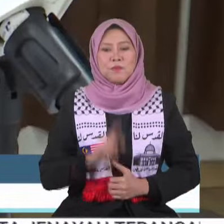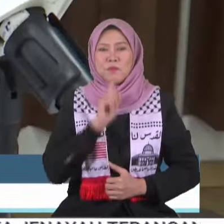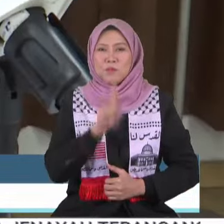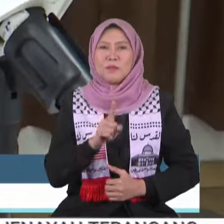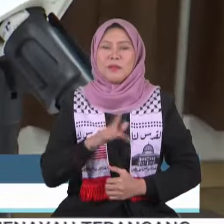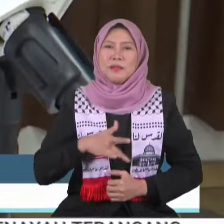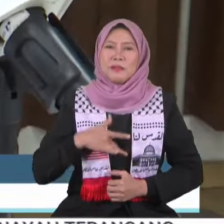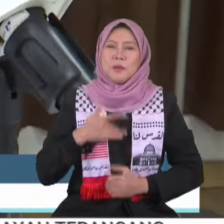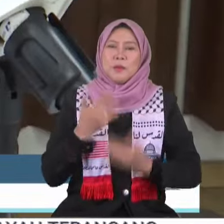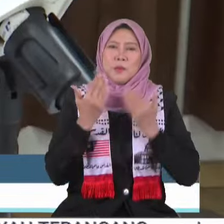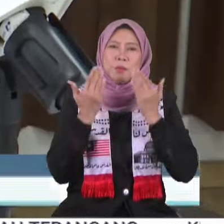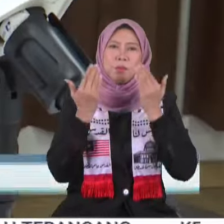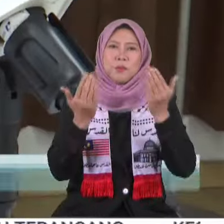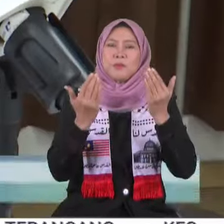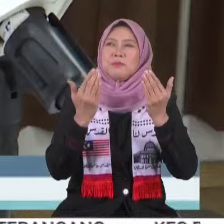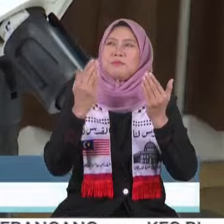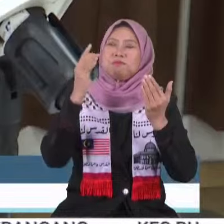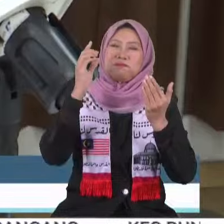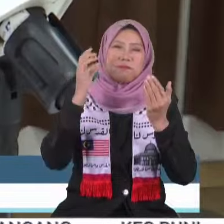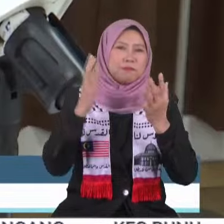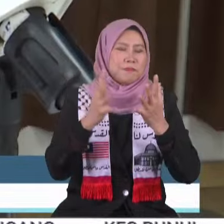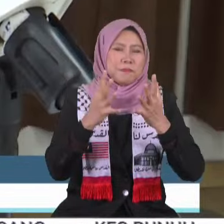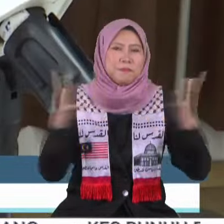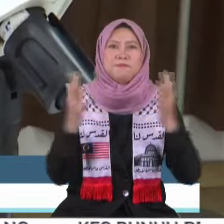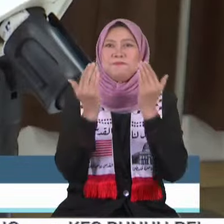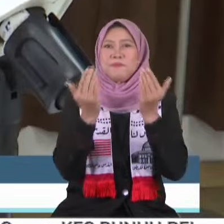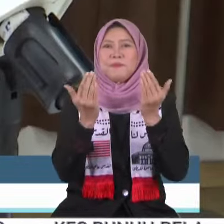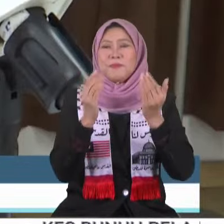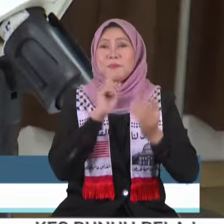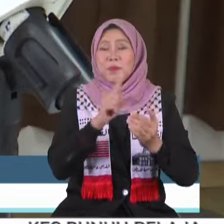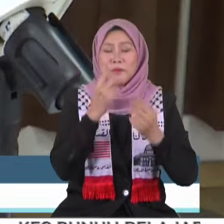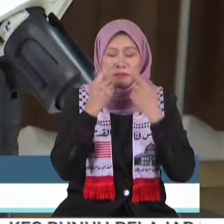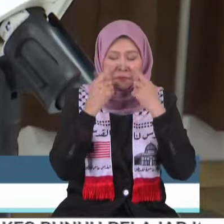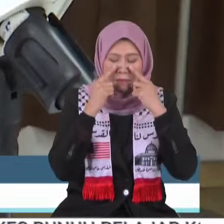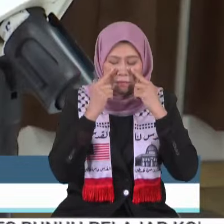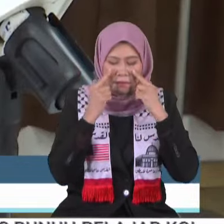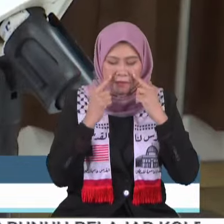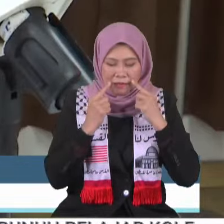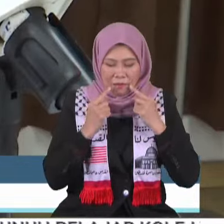kesyukuran yang amat besar. Air mata melenang tu bukan